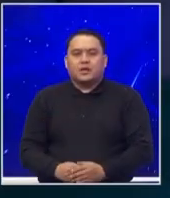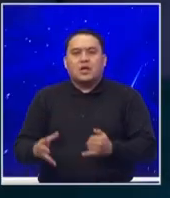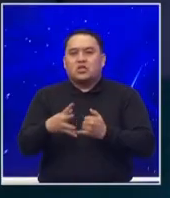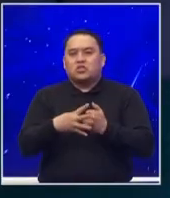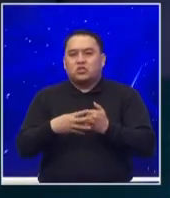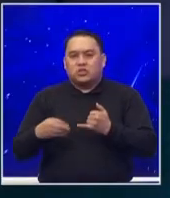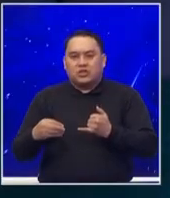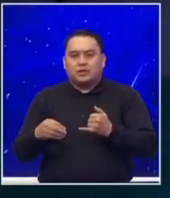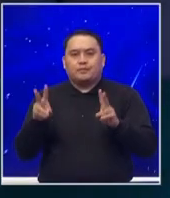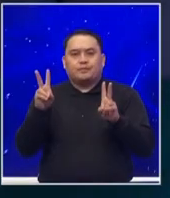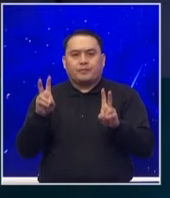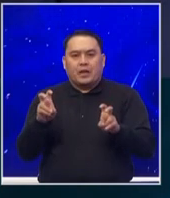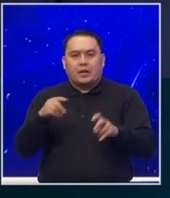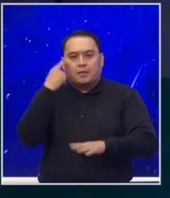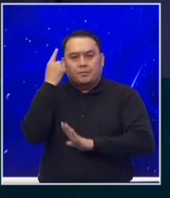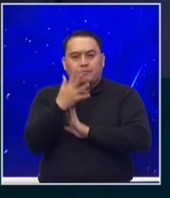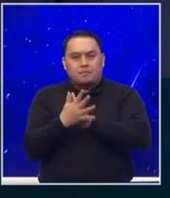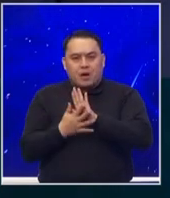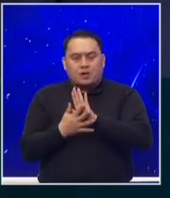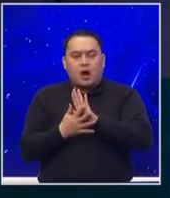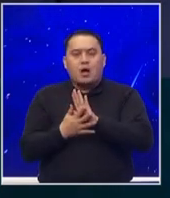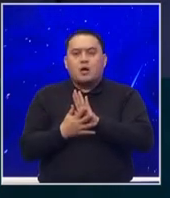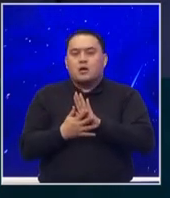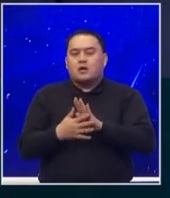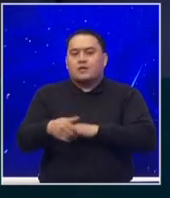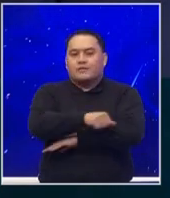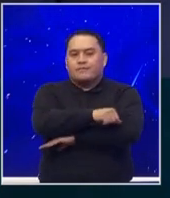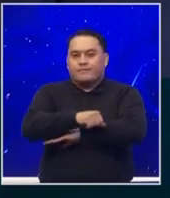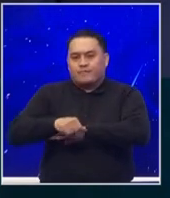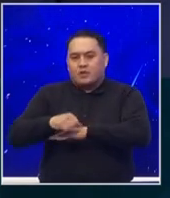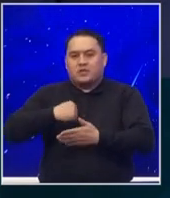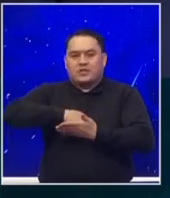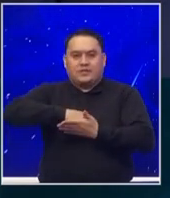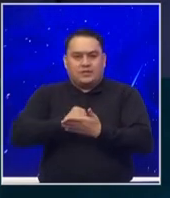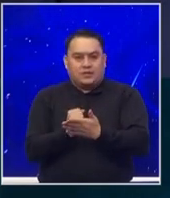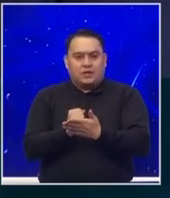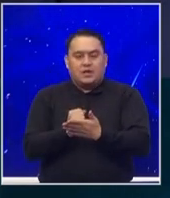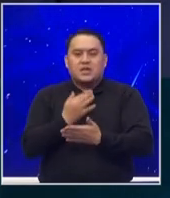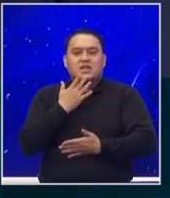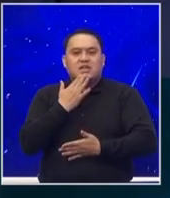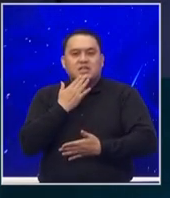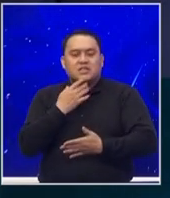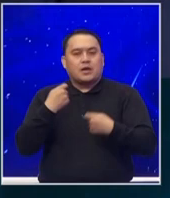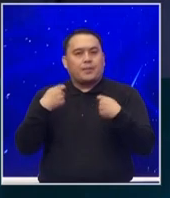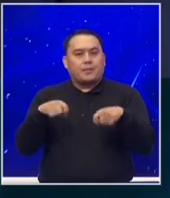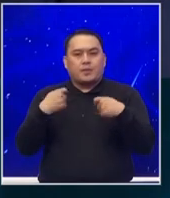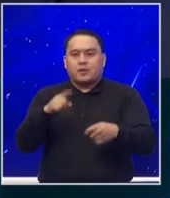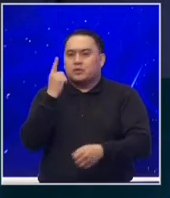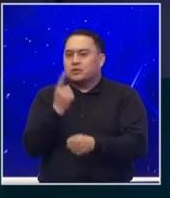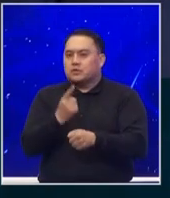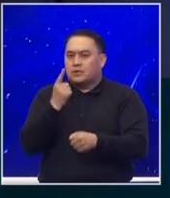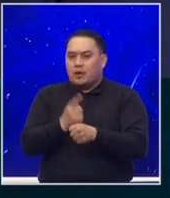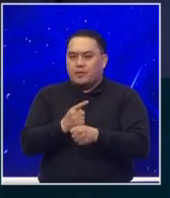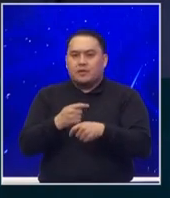Жерге байланысты бәріміз айқын білетін және бұлжымайтын ақиқат, қазақтың жері ешбір шетелдіктің меншігіне берілмейді,